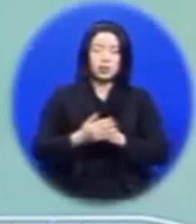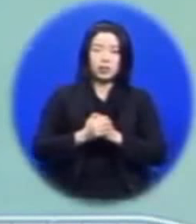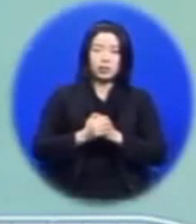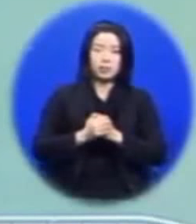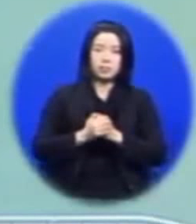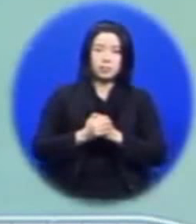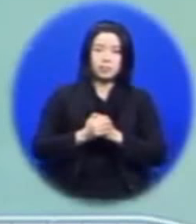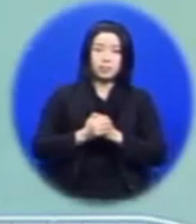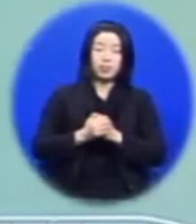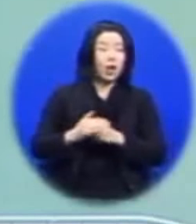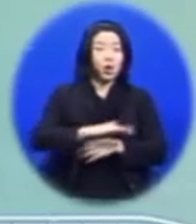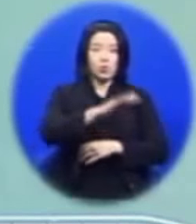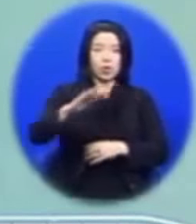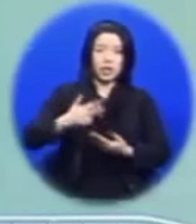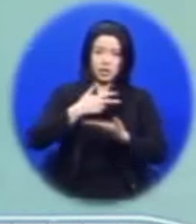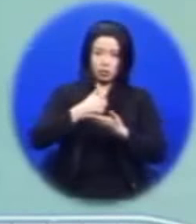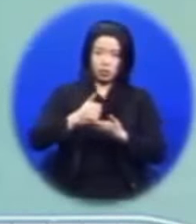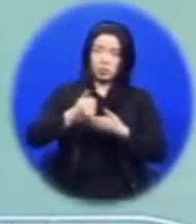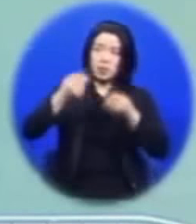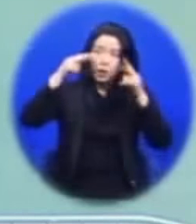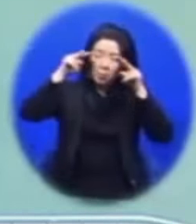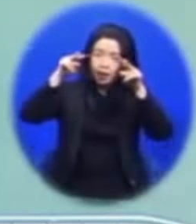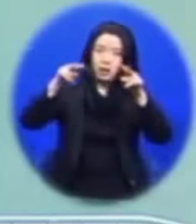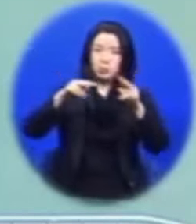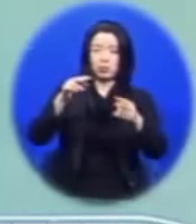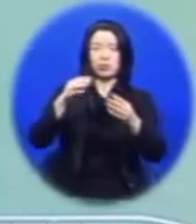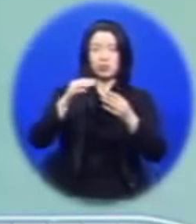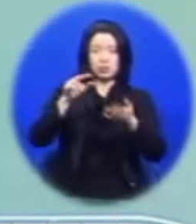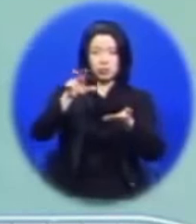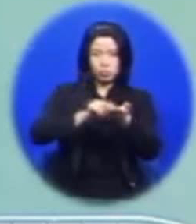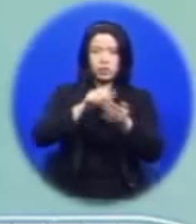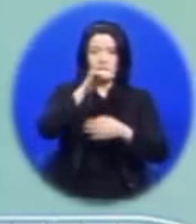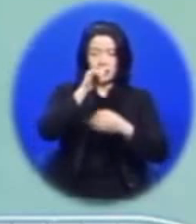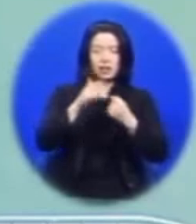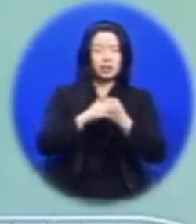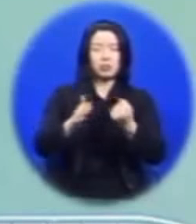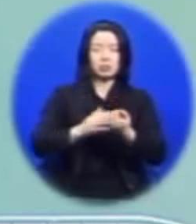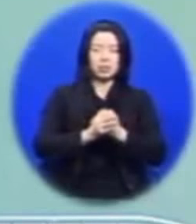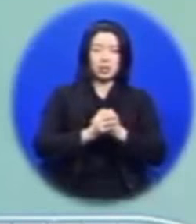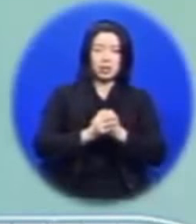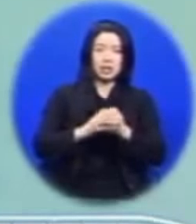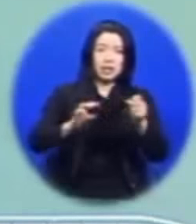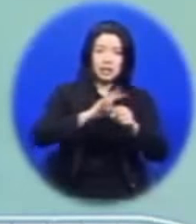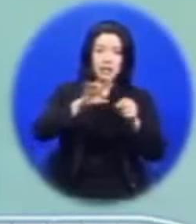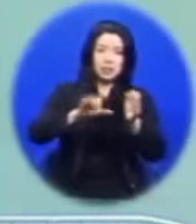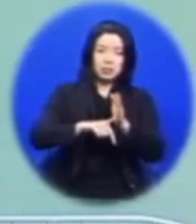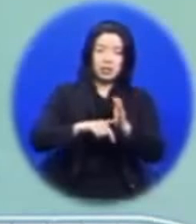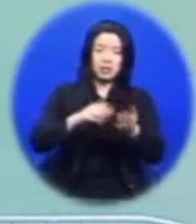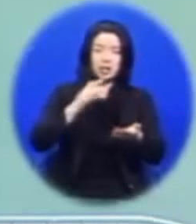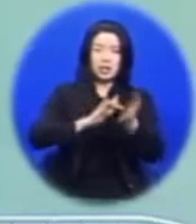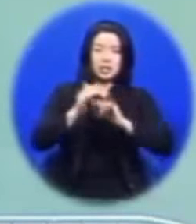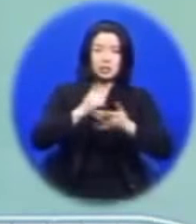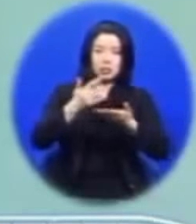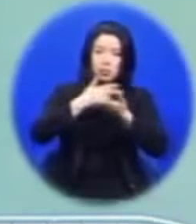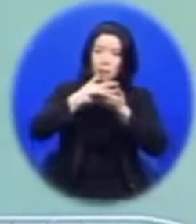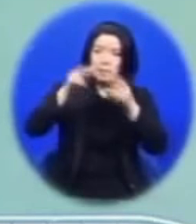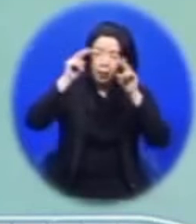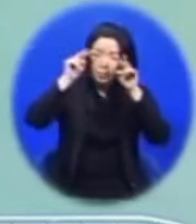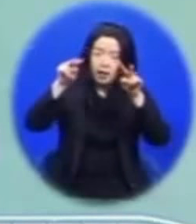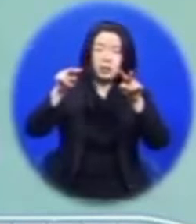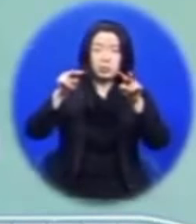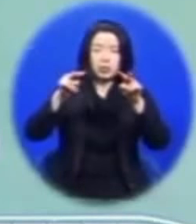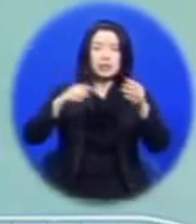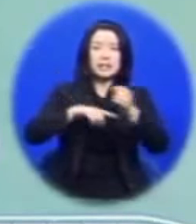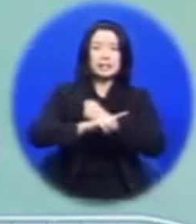못하지요 우리가 주님을 바라봄의 문제가 있기 때문에 24시간 예수님을 바라보시고 하는 것은